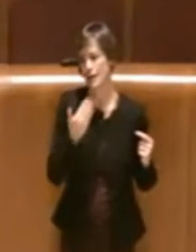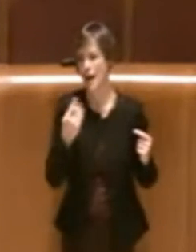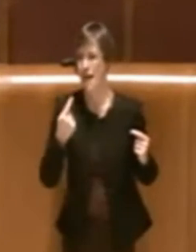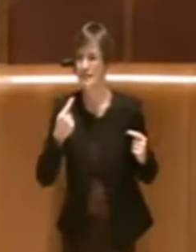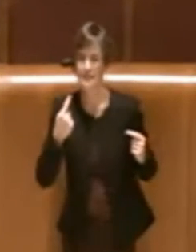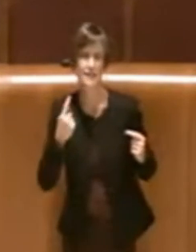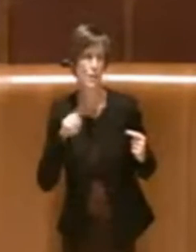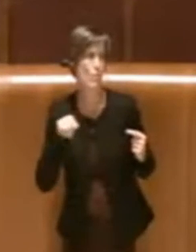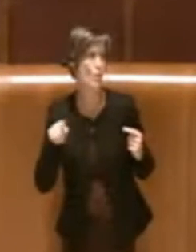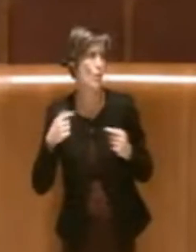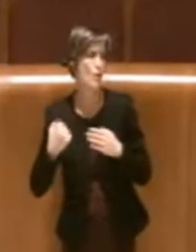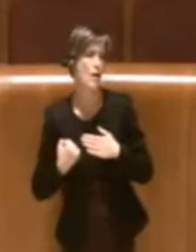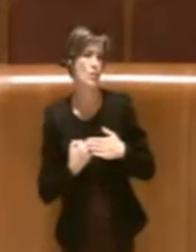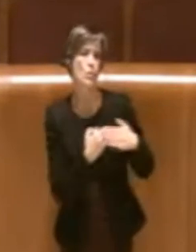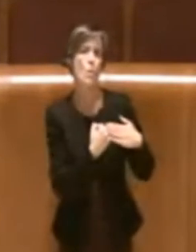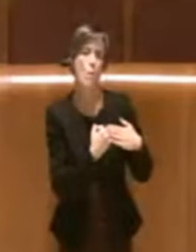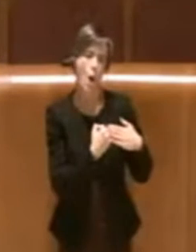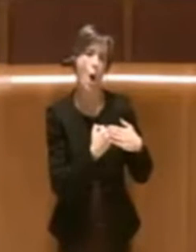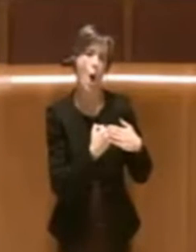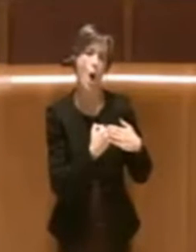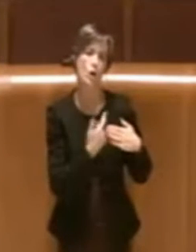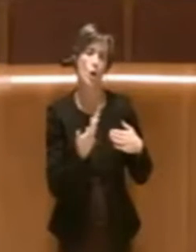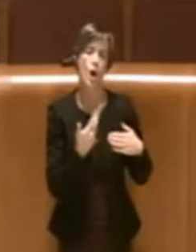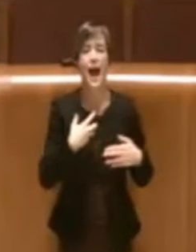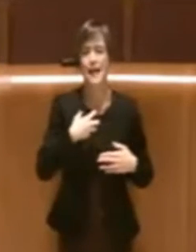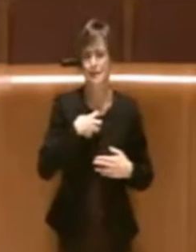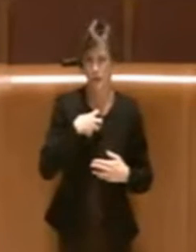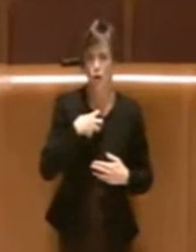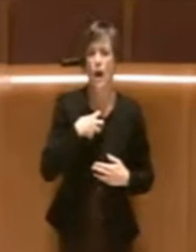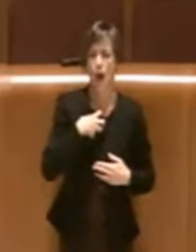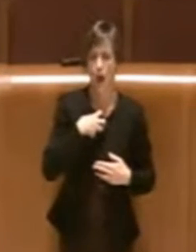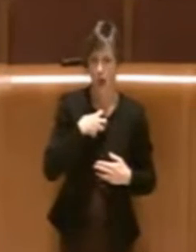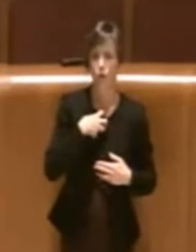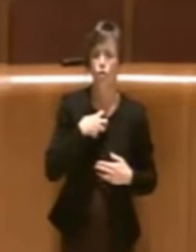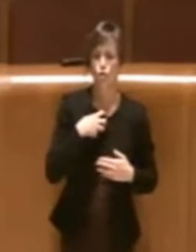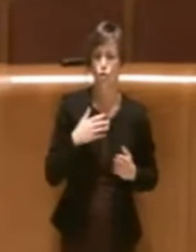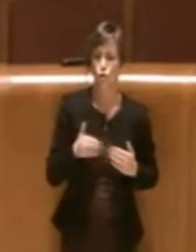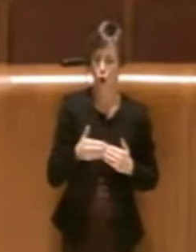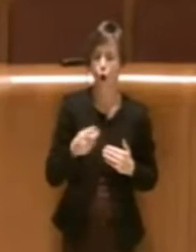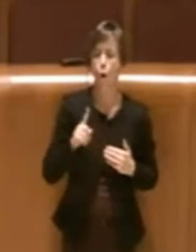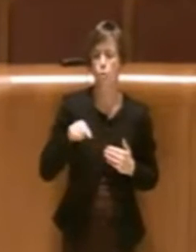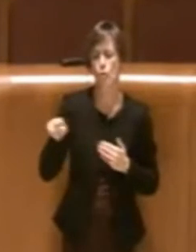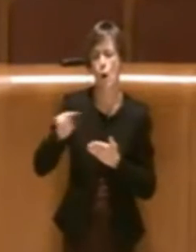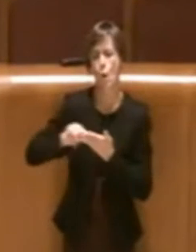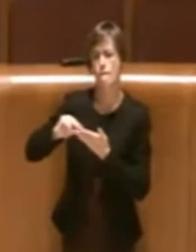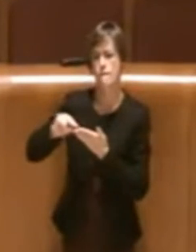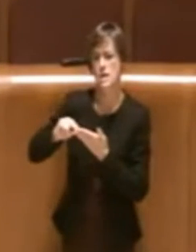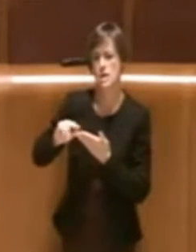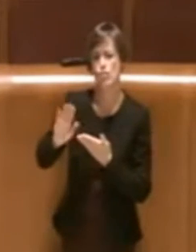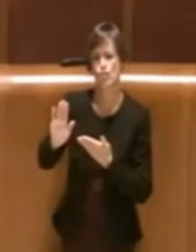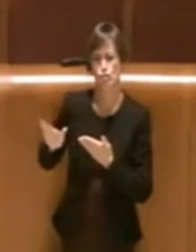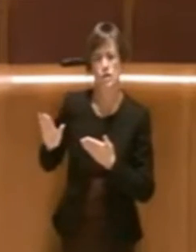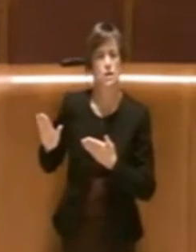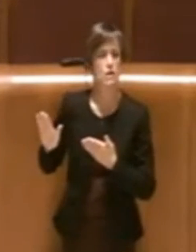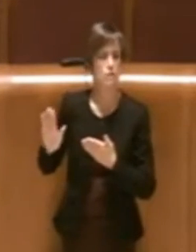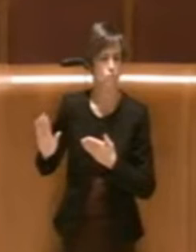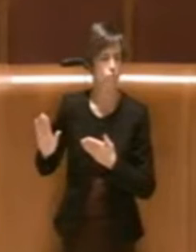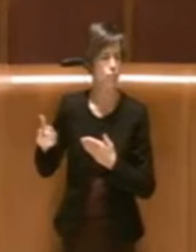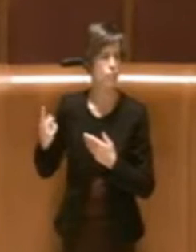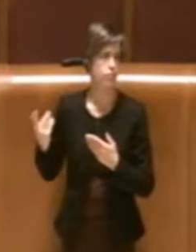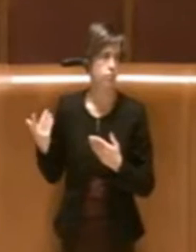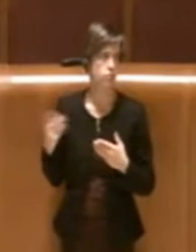con il supporto sia dell'assessorato ma anche degli uffici. Noi ovviamente siamo